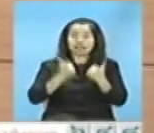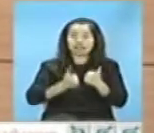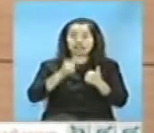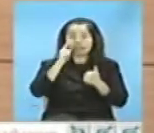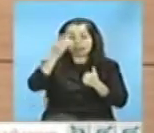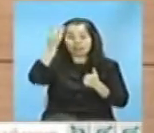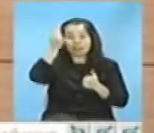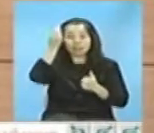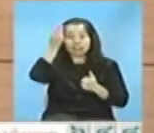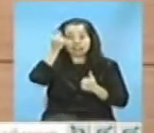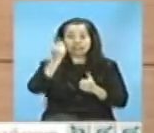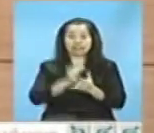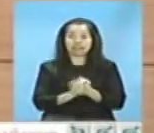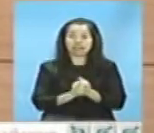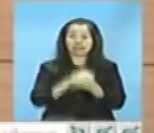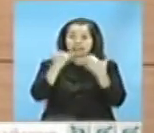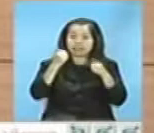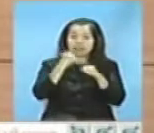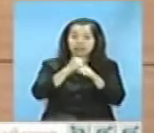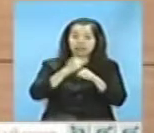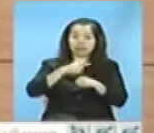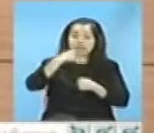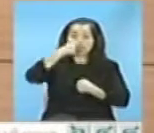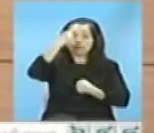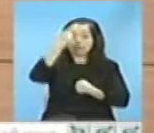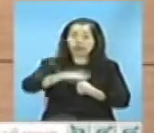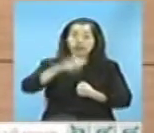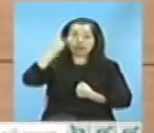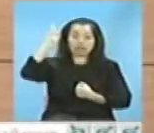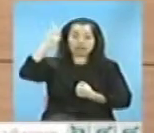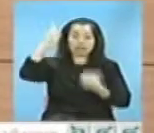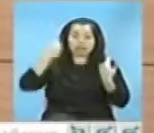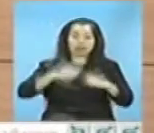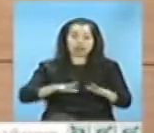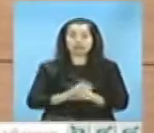ตระหนักไว้นิดนึงว่าเราได้เปล่งวาจาในสถานที่ที่ศักดิ์